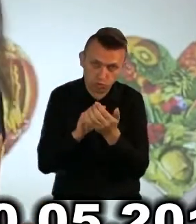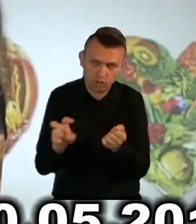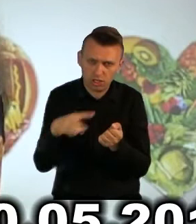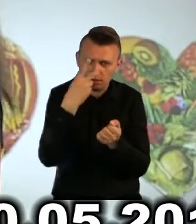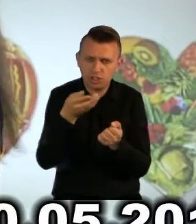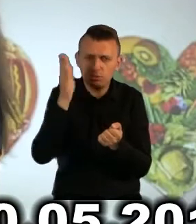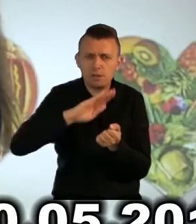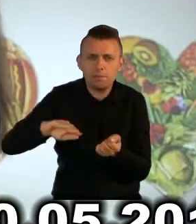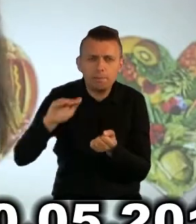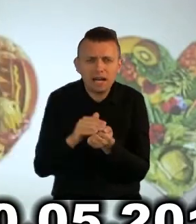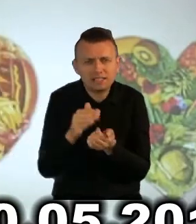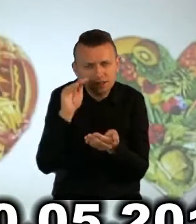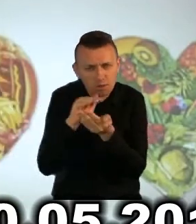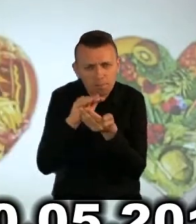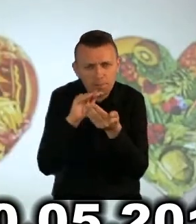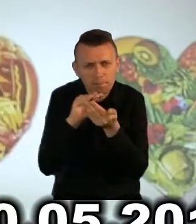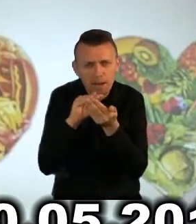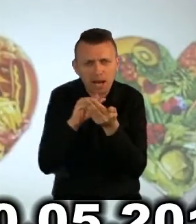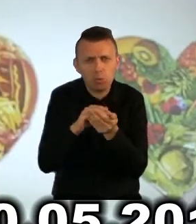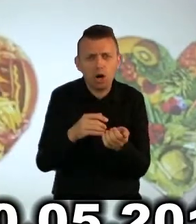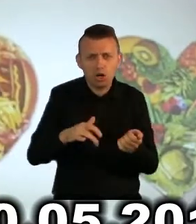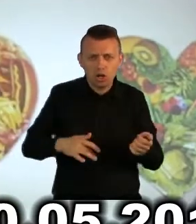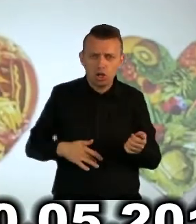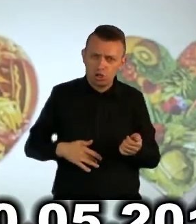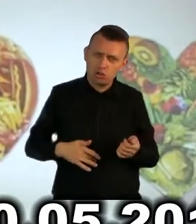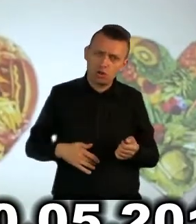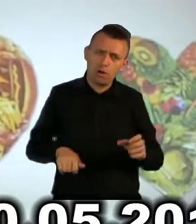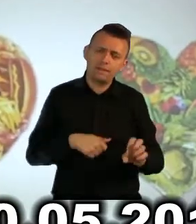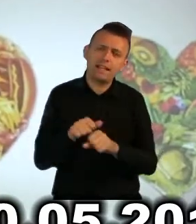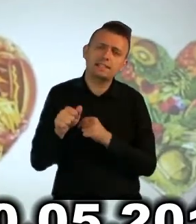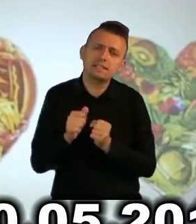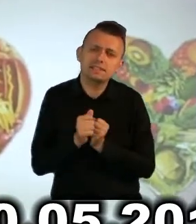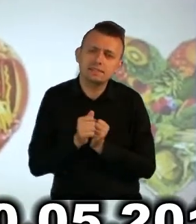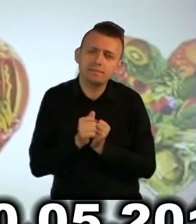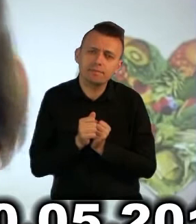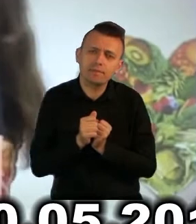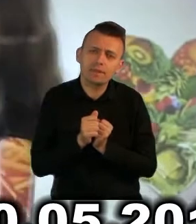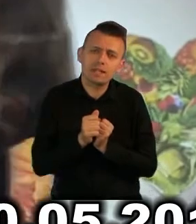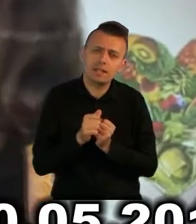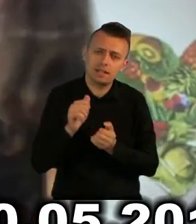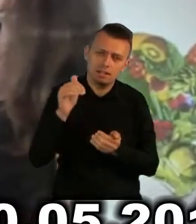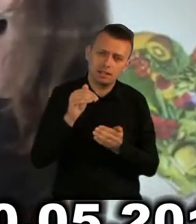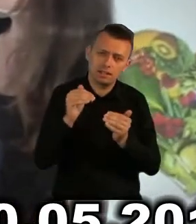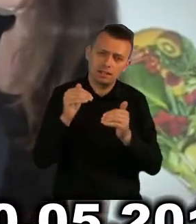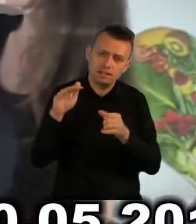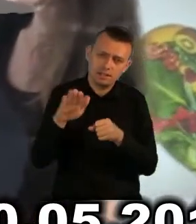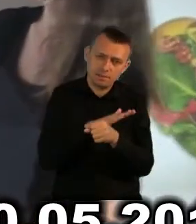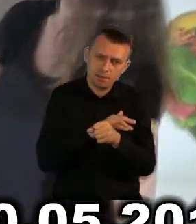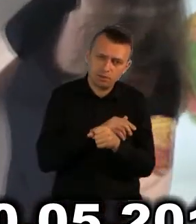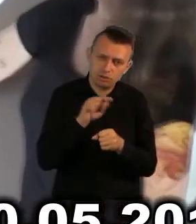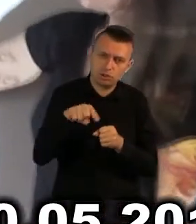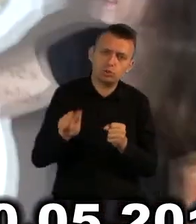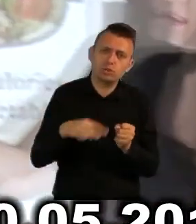tylko ilość tego żołądka jest zapełniona. Tak? Tutaj ta przestrzeń to jest przestrzeń pusta. Tutaj mamy tą samą